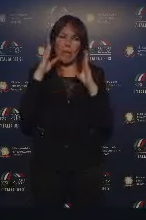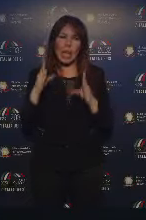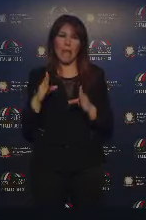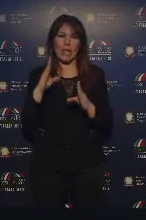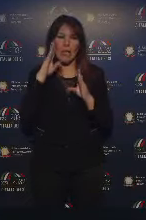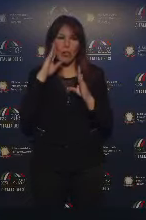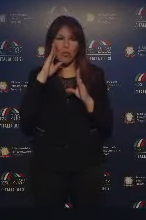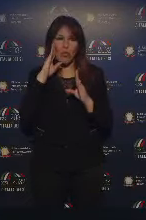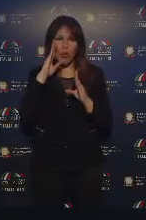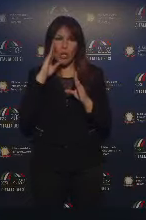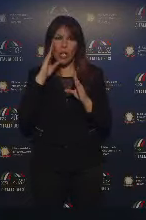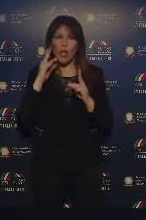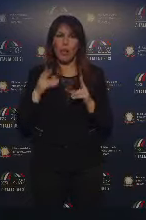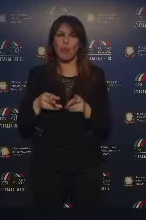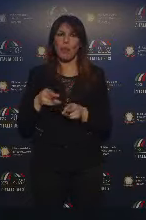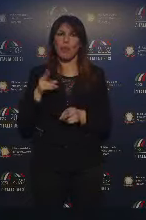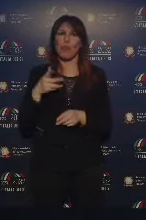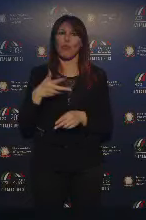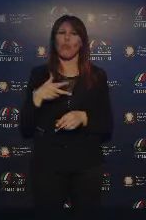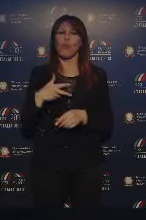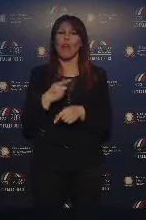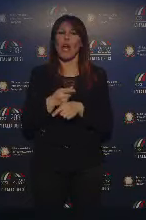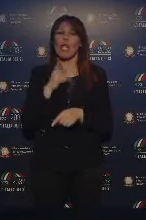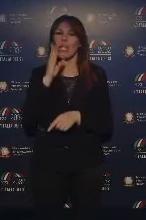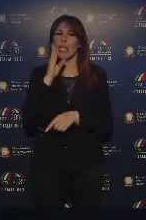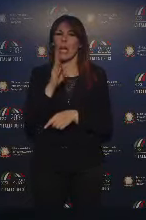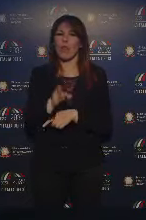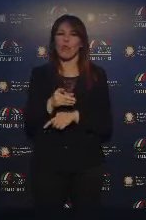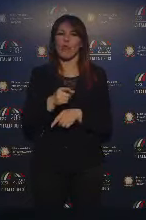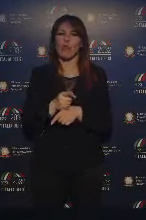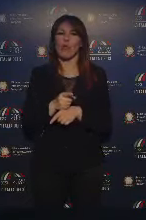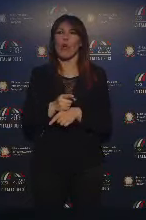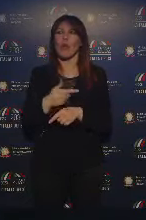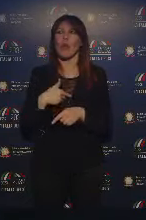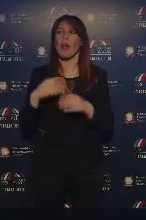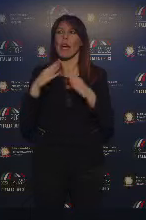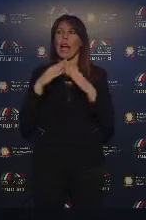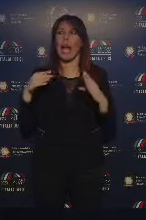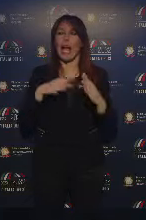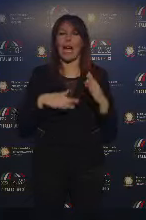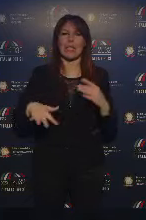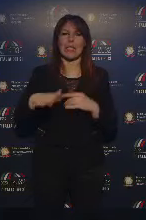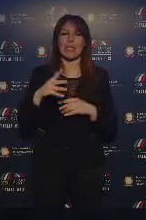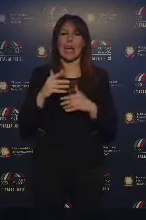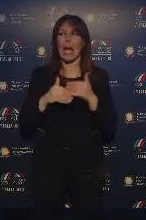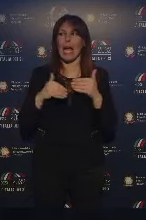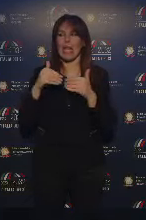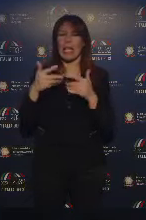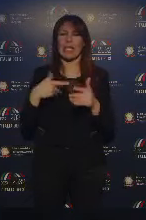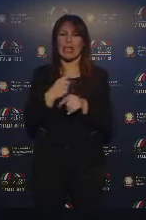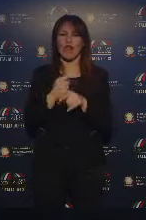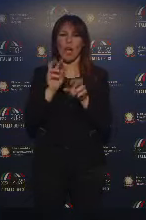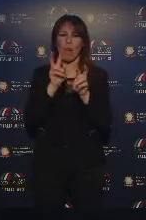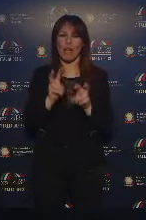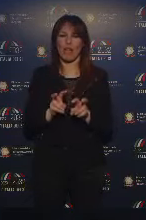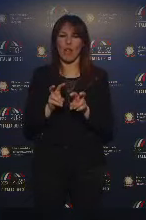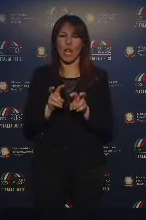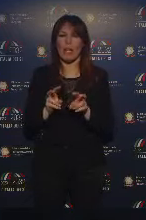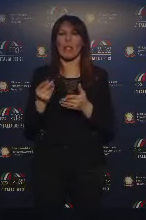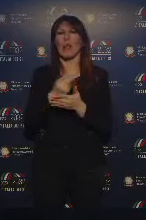attenzione instaurando una direzione ad hoc è quello della casa dell'edilizia perché è un'emergenza l'ultimo piano